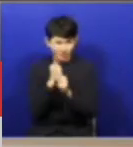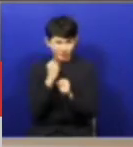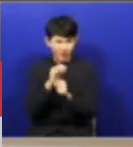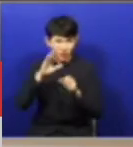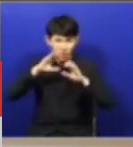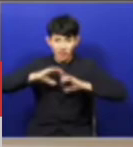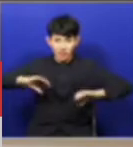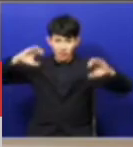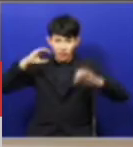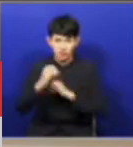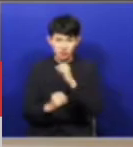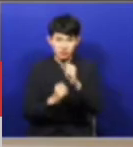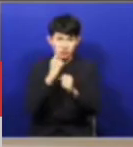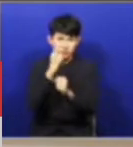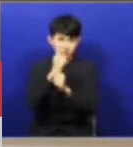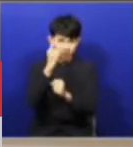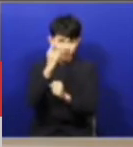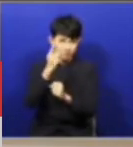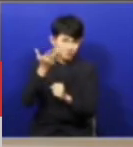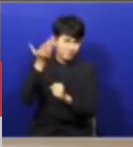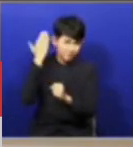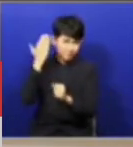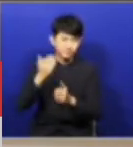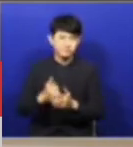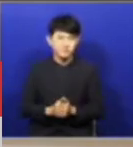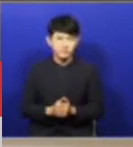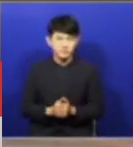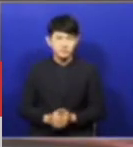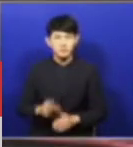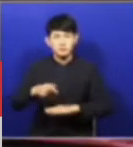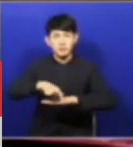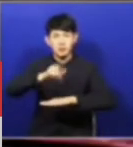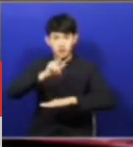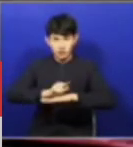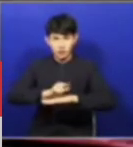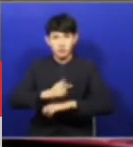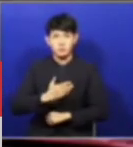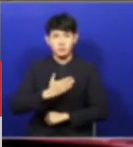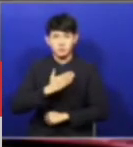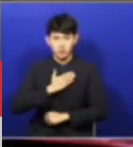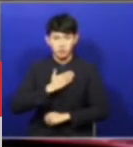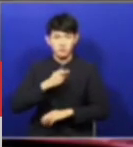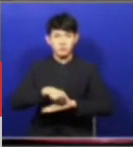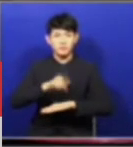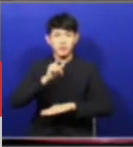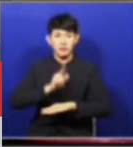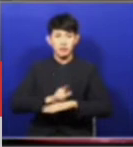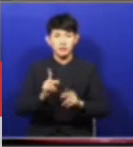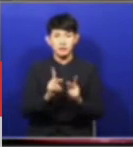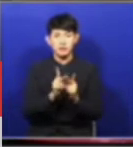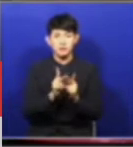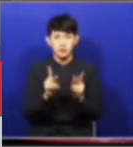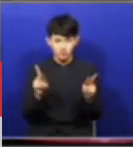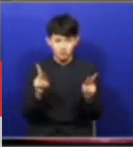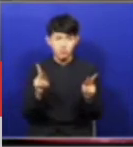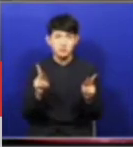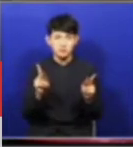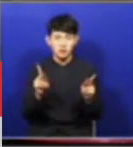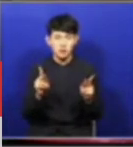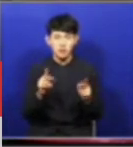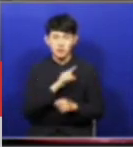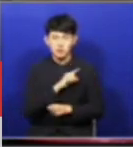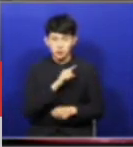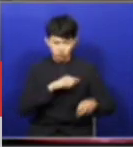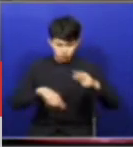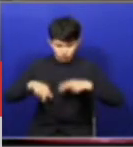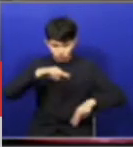รอบ1ปีที่ผ่านมาท่านประธานที่เคารพครับผมในฐานะประธานคณะกรรมการที่ติดตามตรว